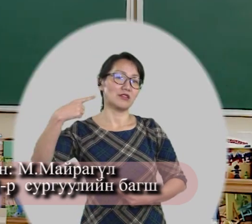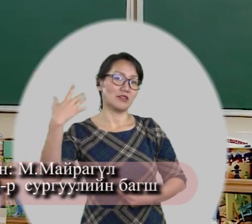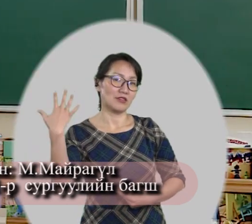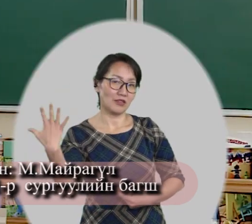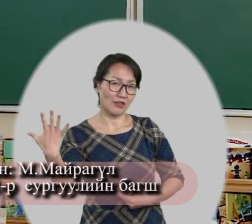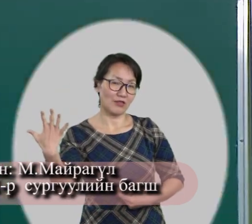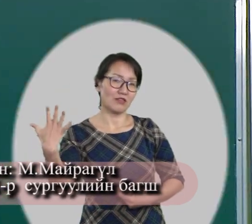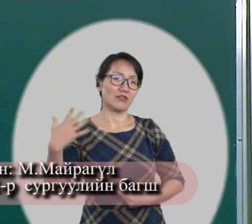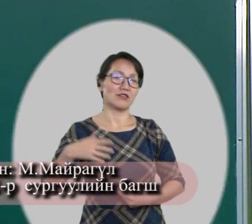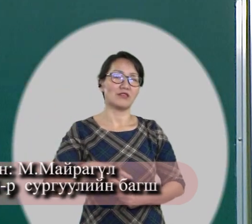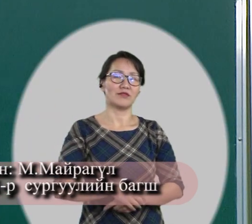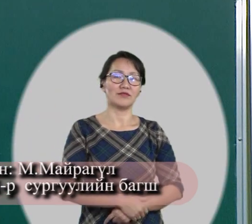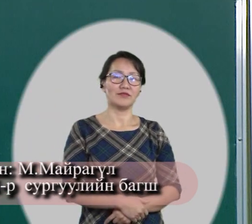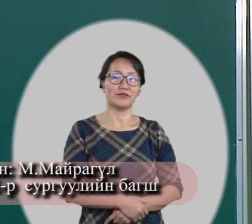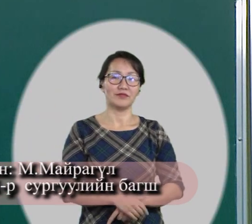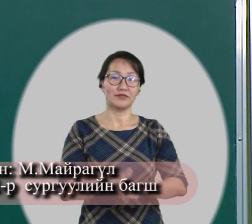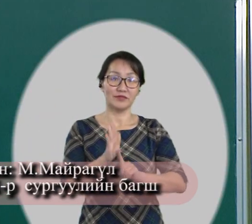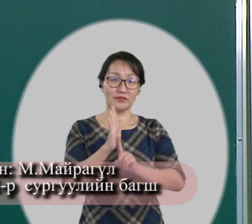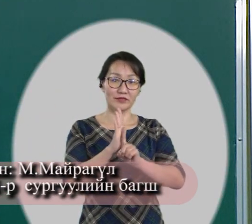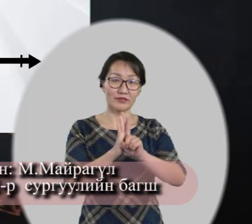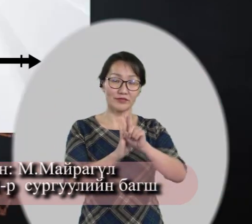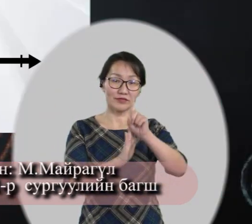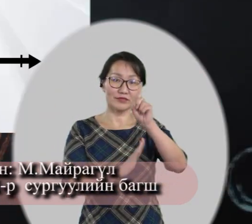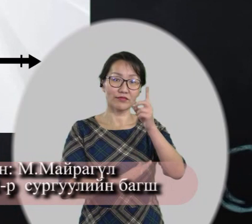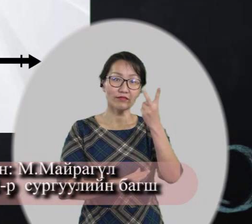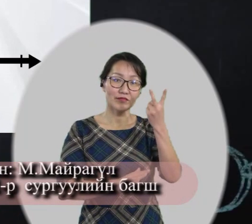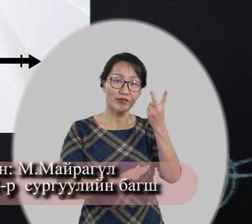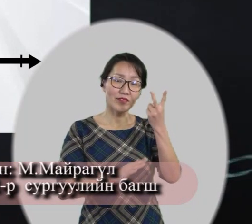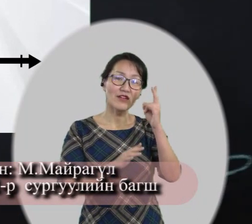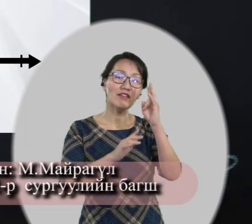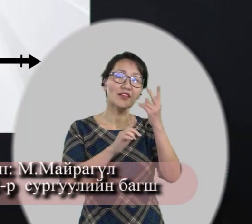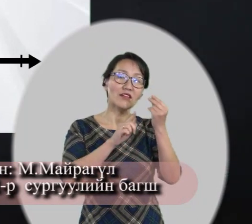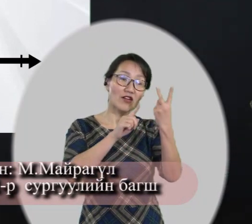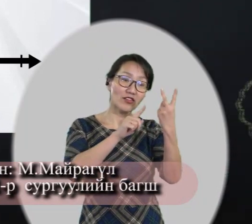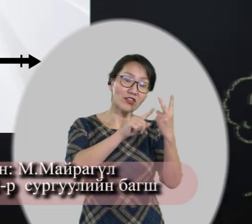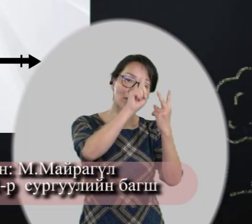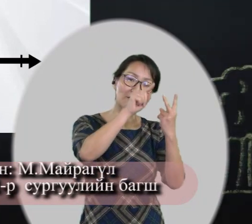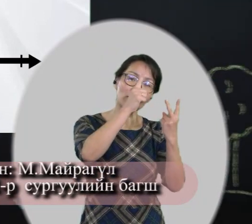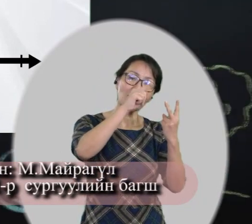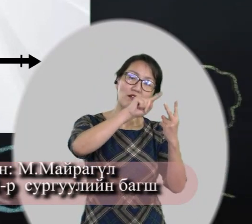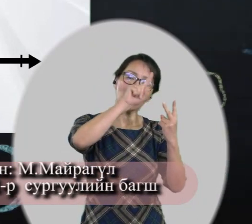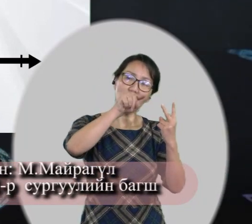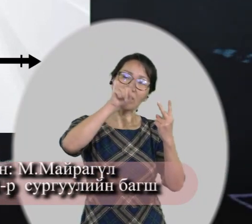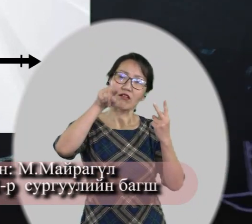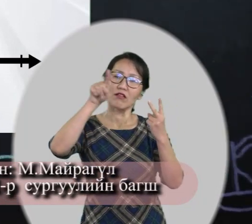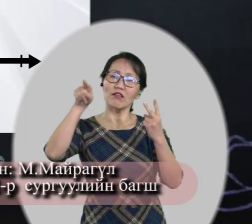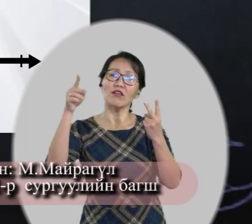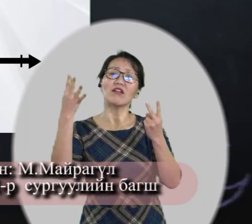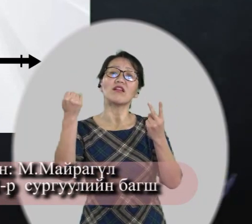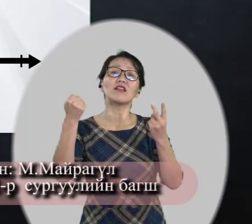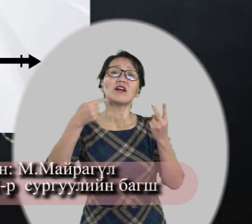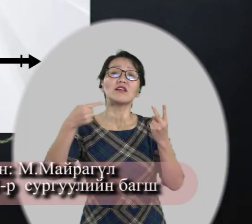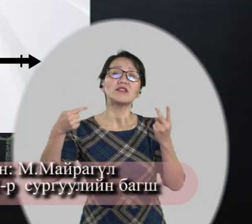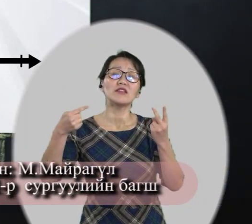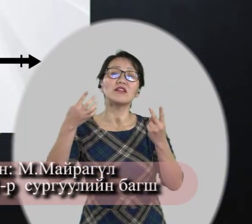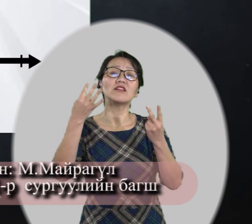бес. Осылай екі-екіден бастап бір-бірлік кеміді. Кемітіп санағанда солға қарай